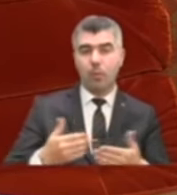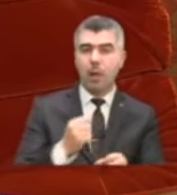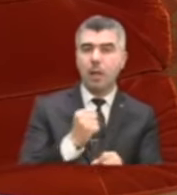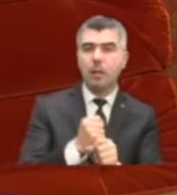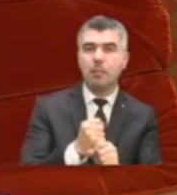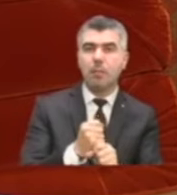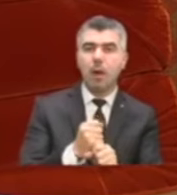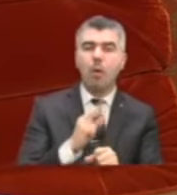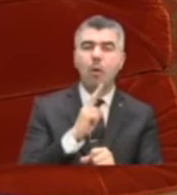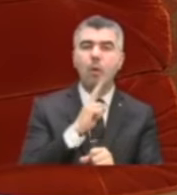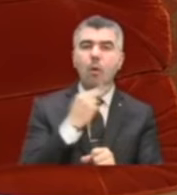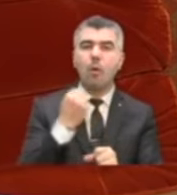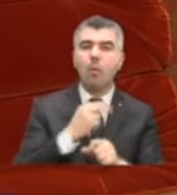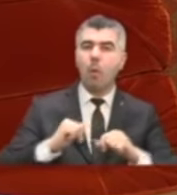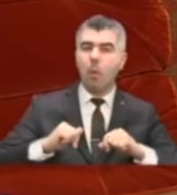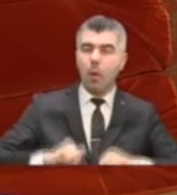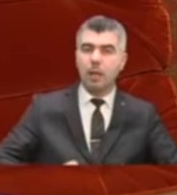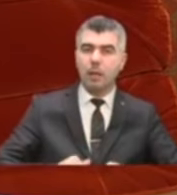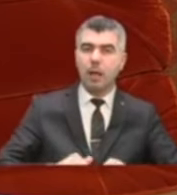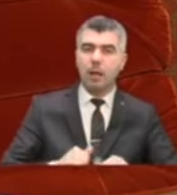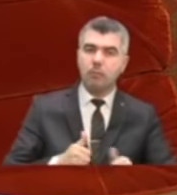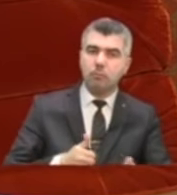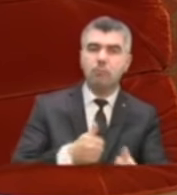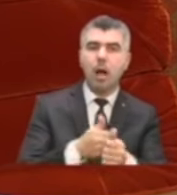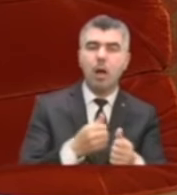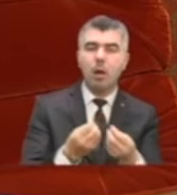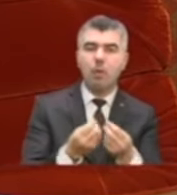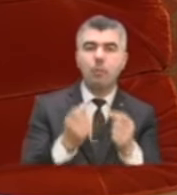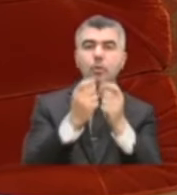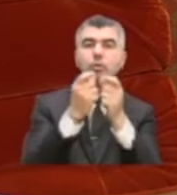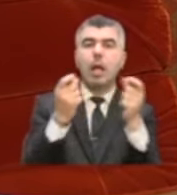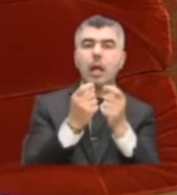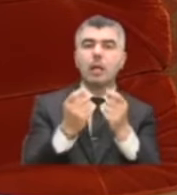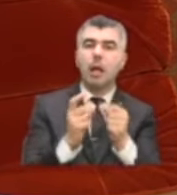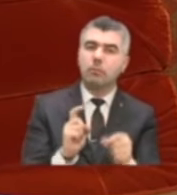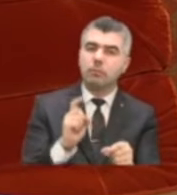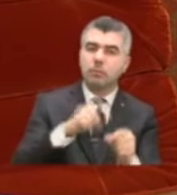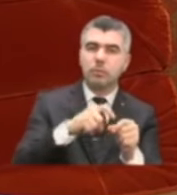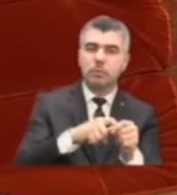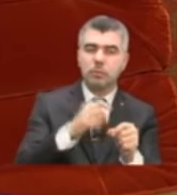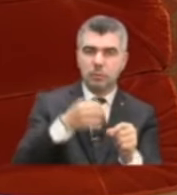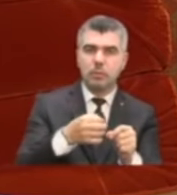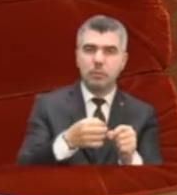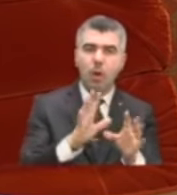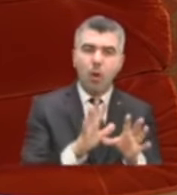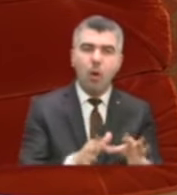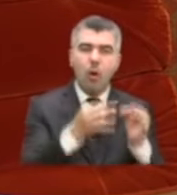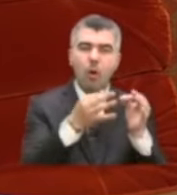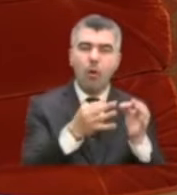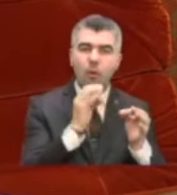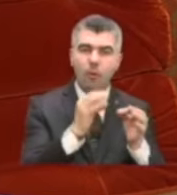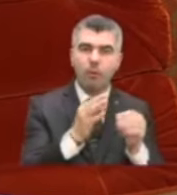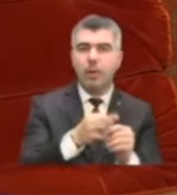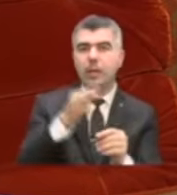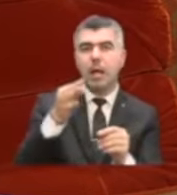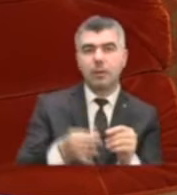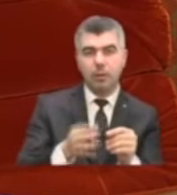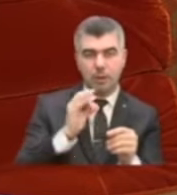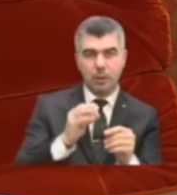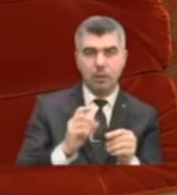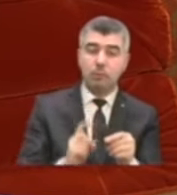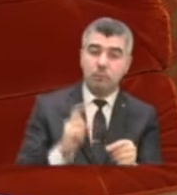على مواكبه المقاولات المنجميه اللي انخرطات بشكل ملموس في تحقيق الهدف الوطني، خصوصا هذيك اللي